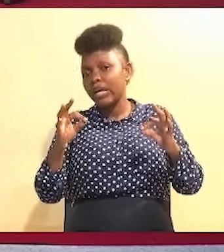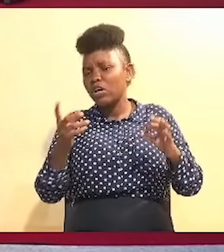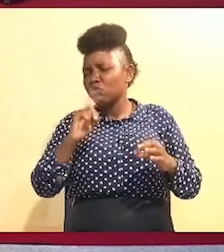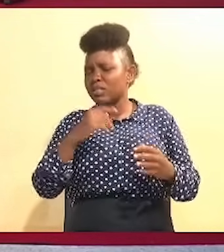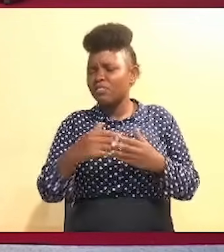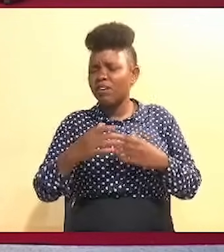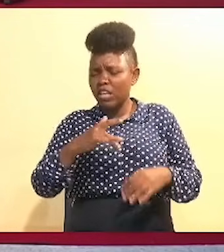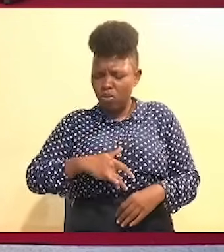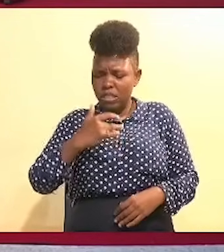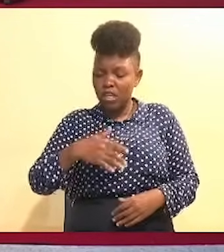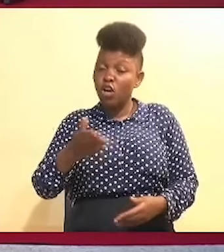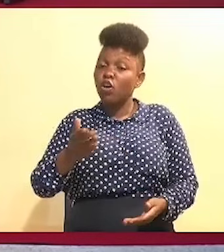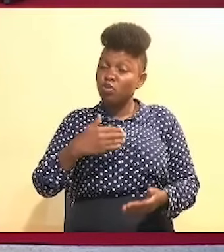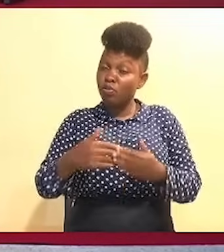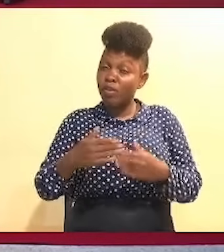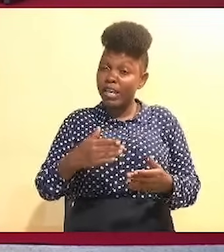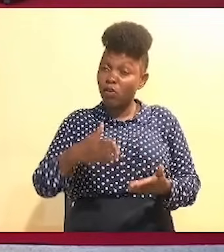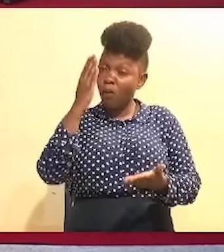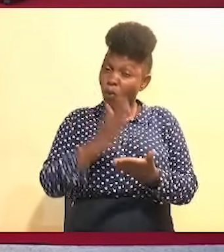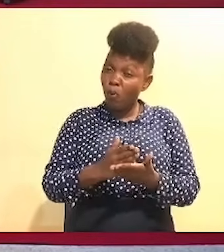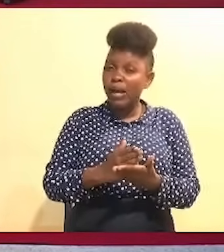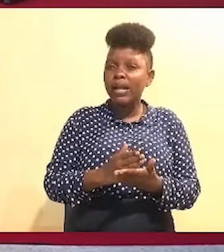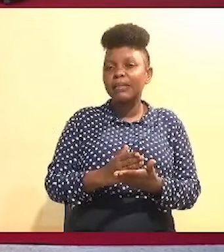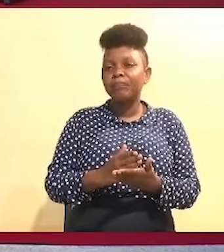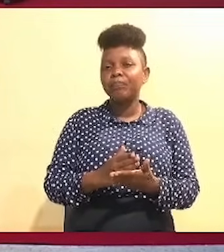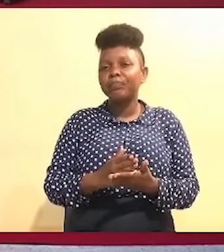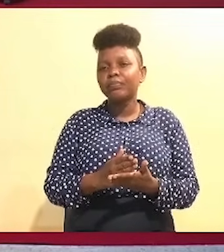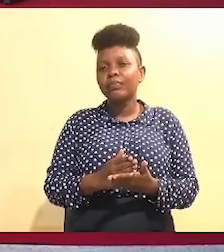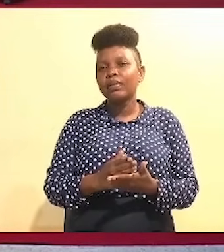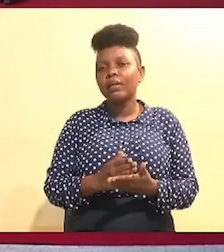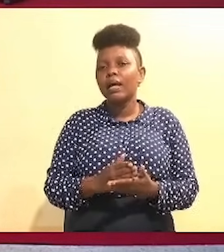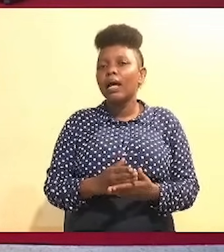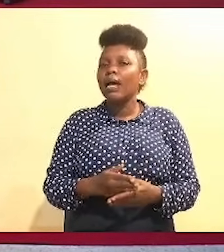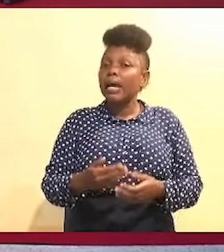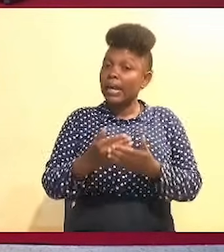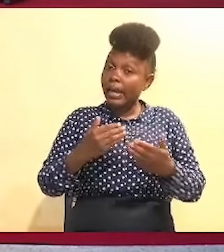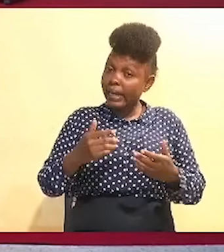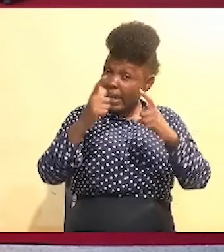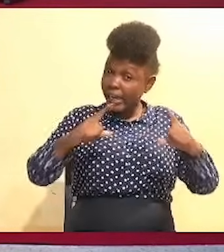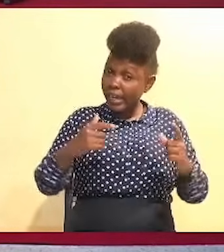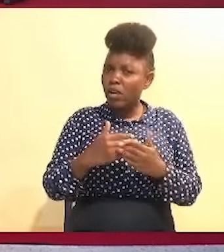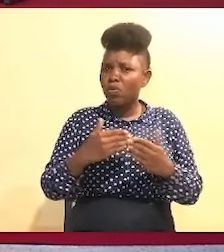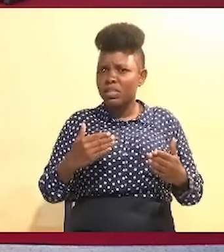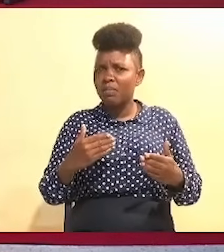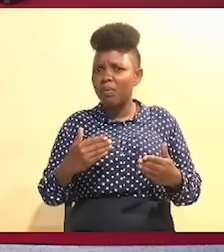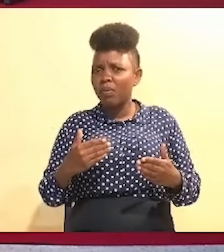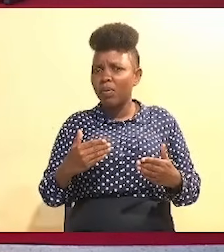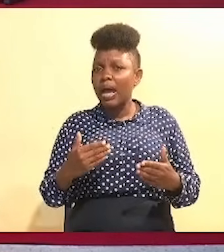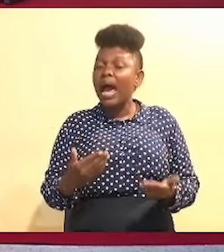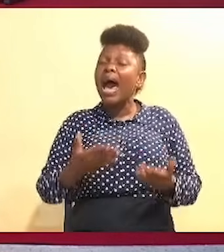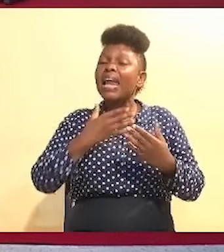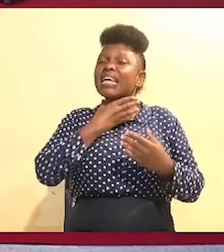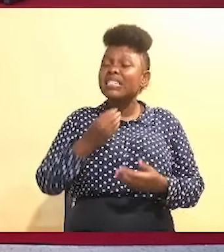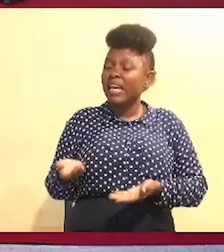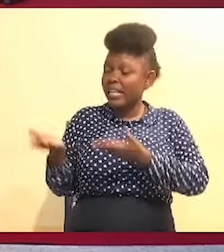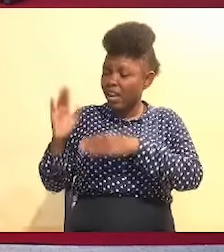hisia, twende kwa ukweli na uhalisia. Bila shaka hapana. Lakini kwa sababu ilimhitaji afe, alienda